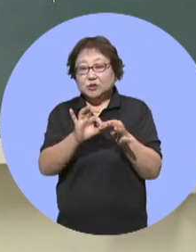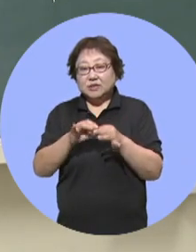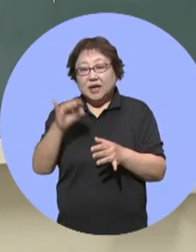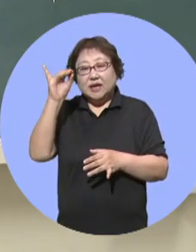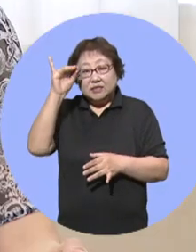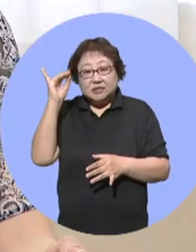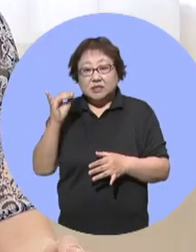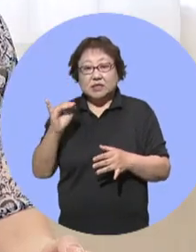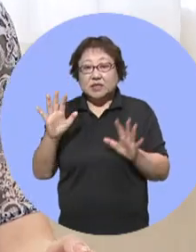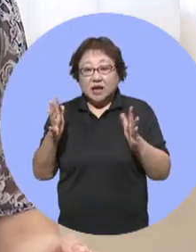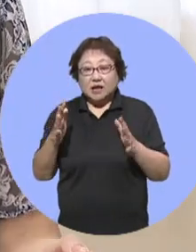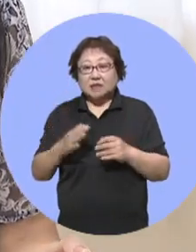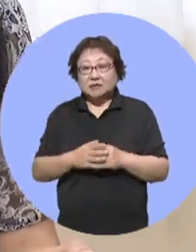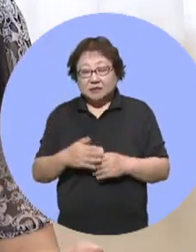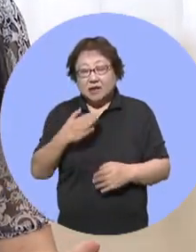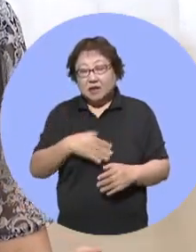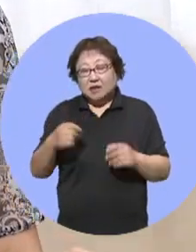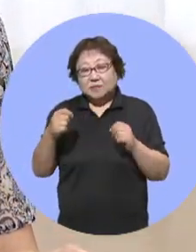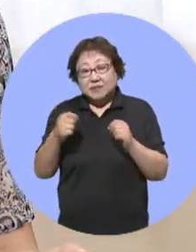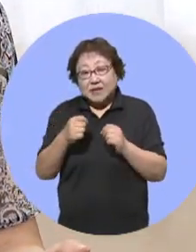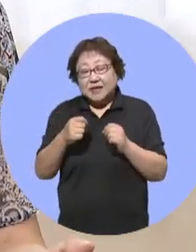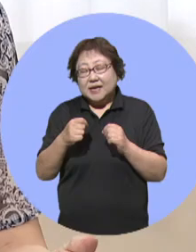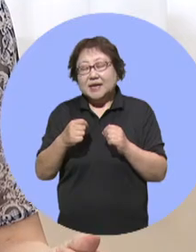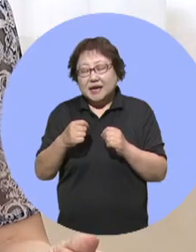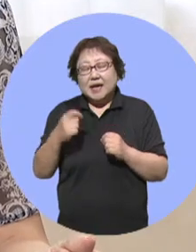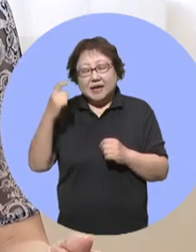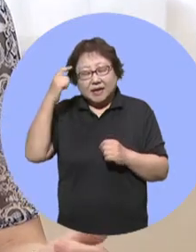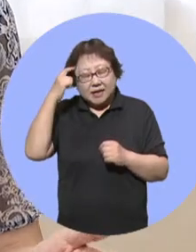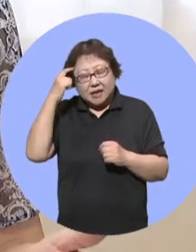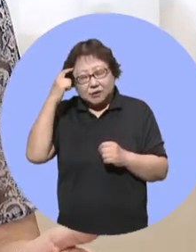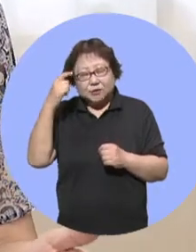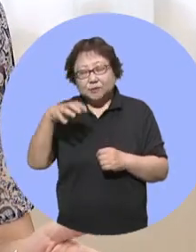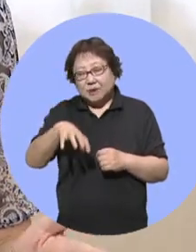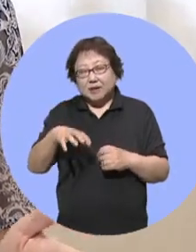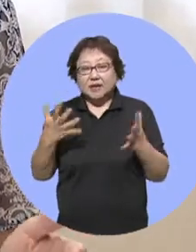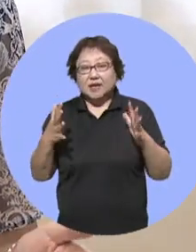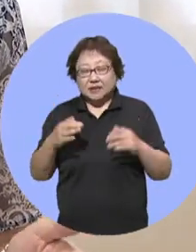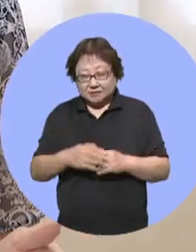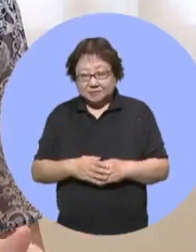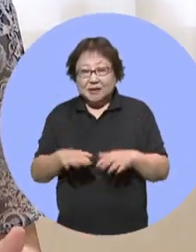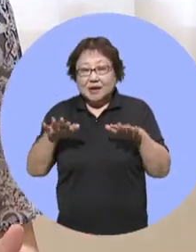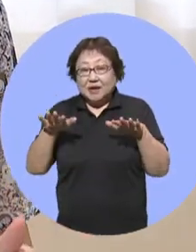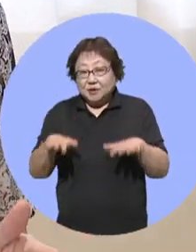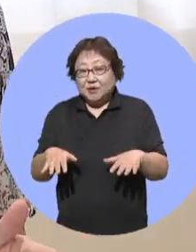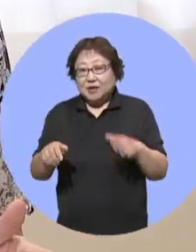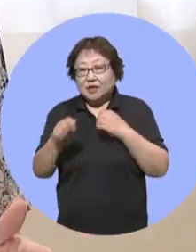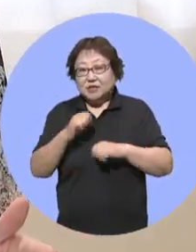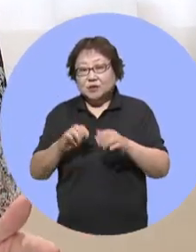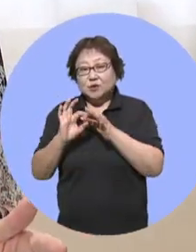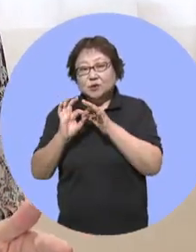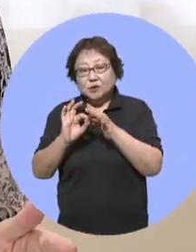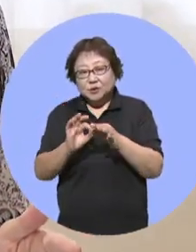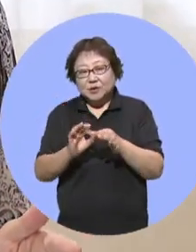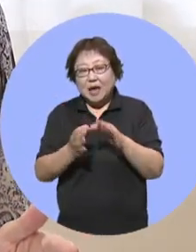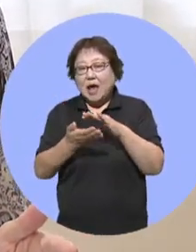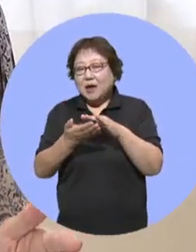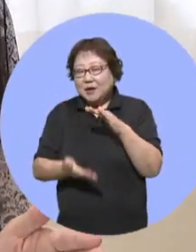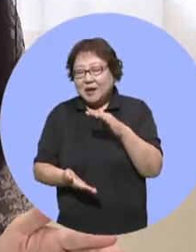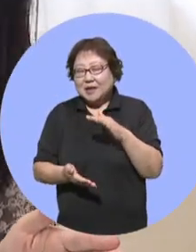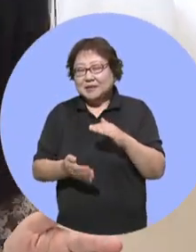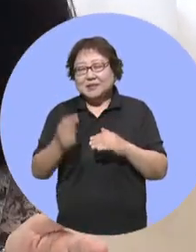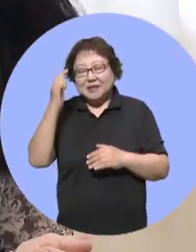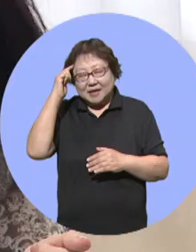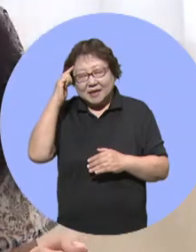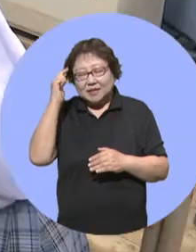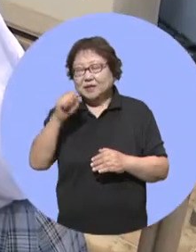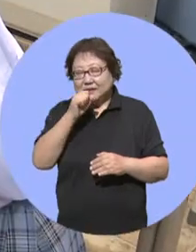なかったし、身近に考えることがなかったんですけど、その今回の活動を通して深く考えるいいきっかけにな